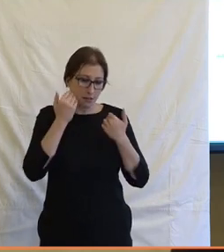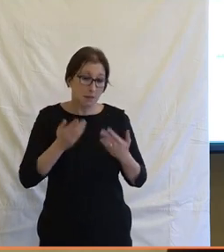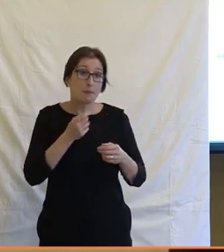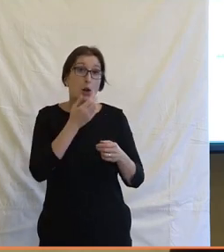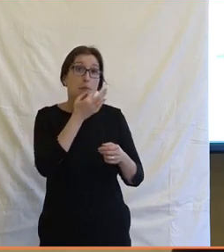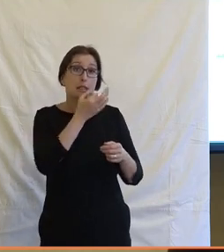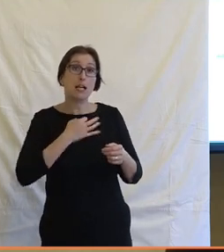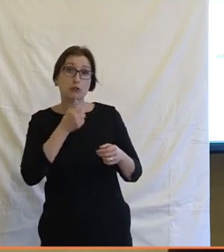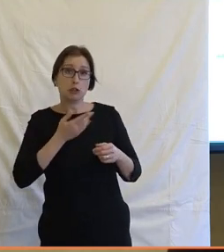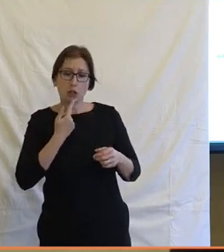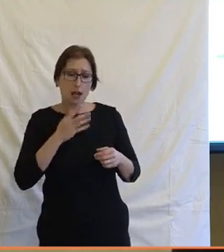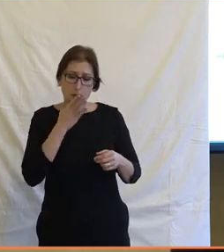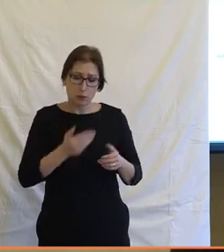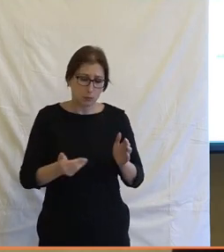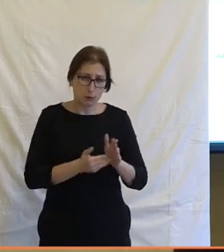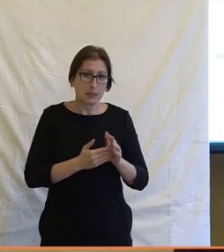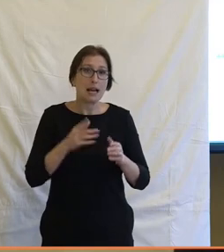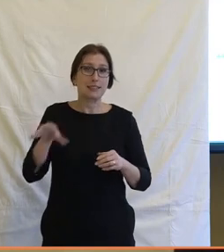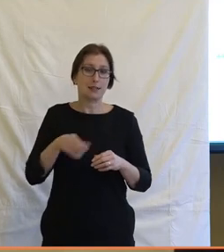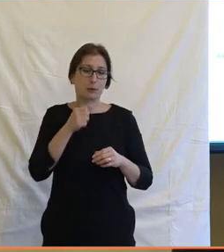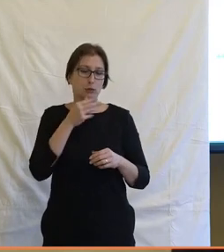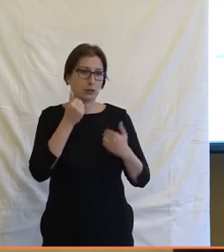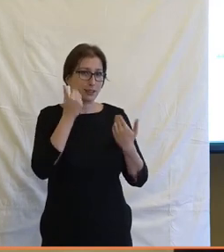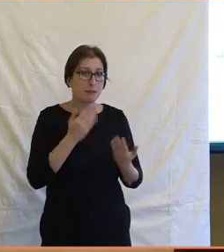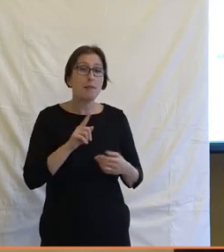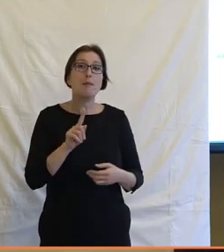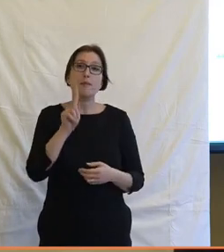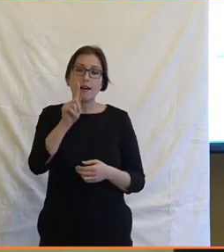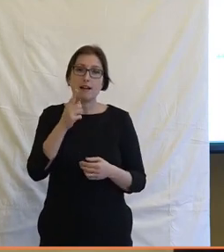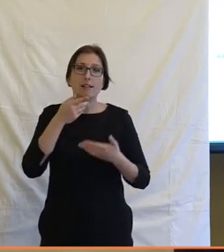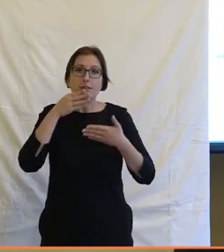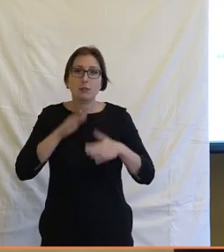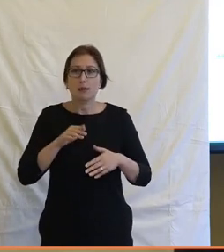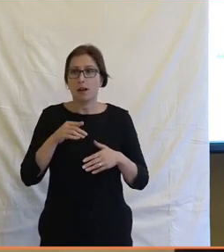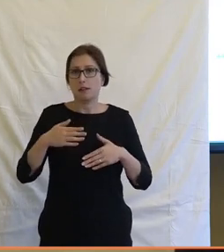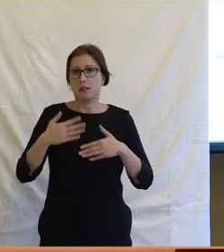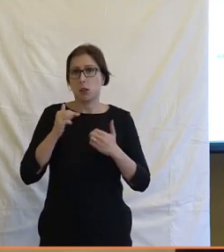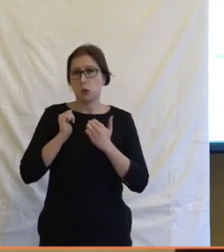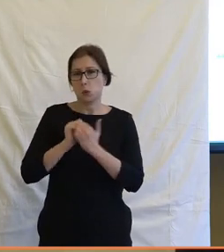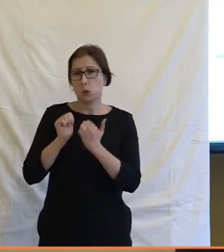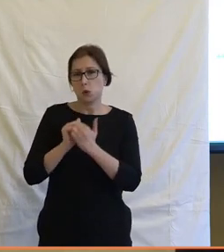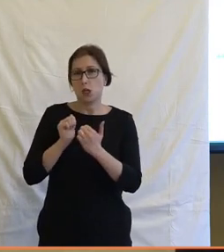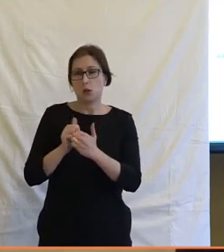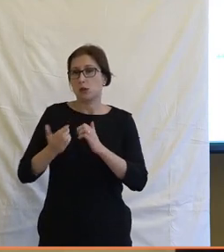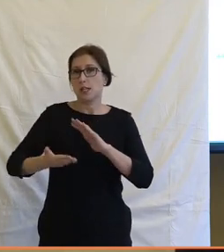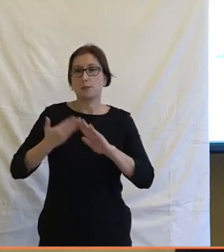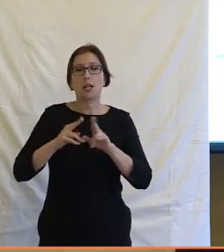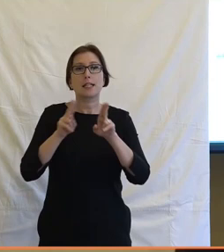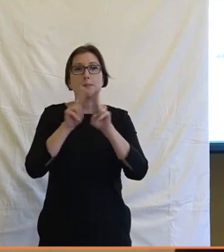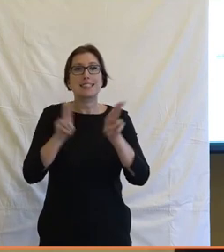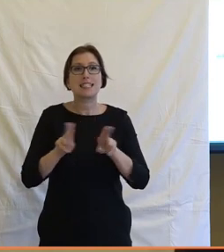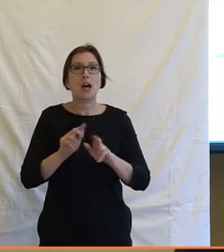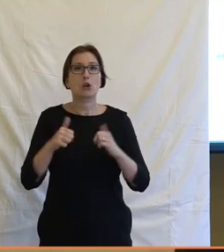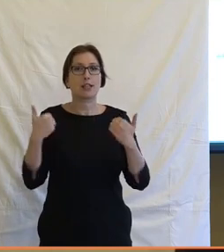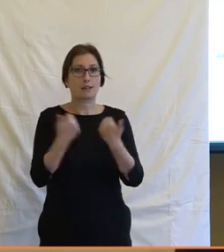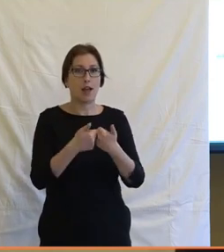takže čísla nemám, ale pokud se mohu třeba opřít o zkušenosti z mezinárodního